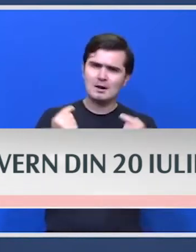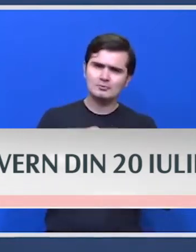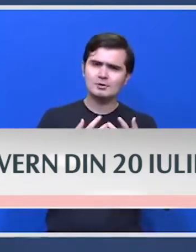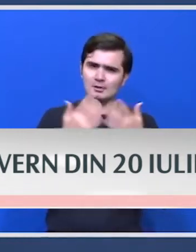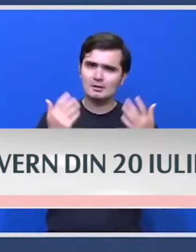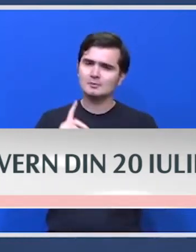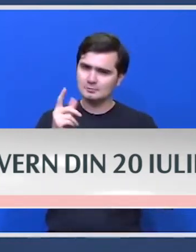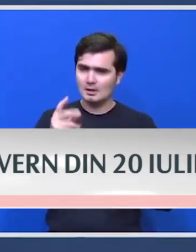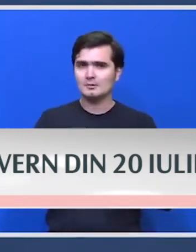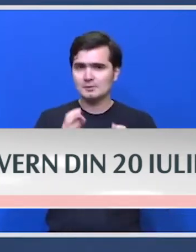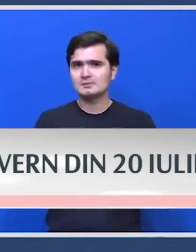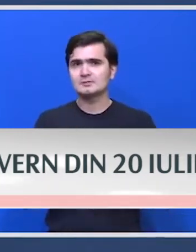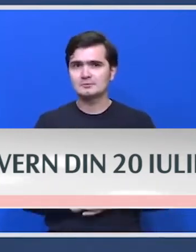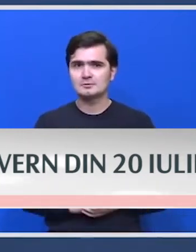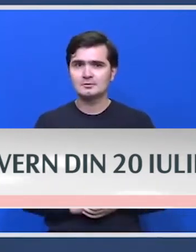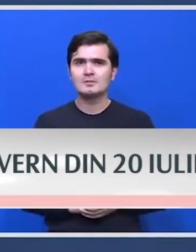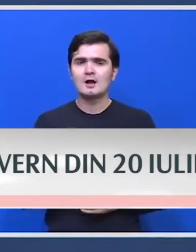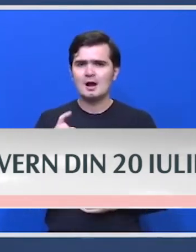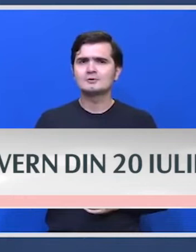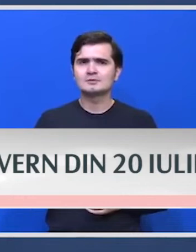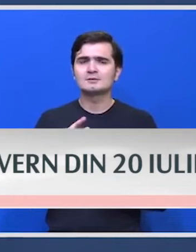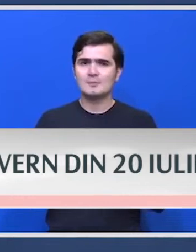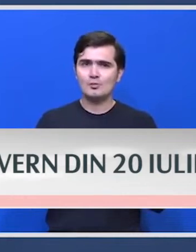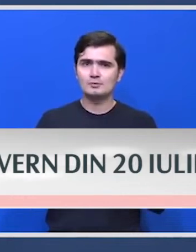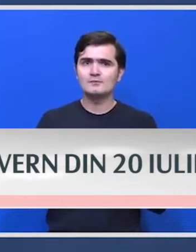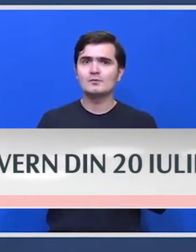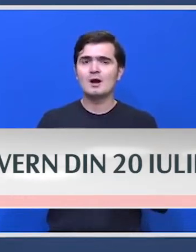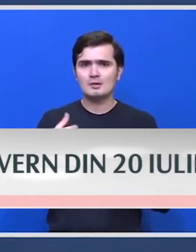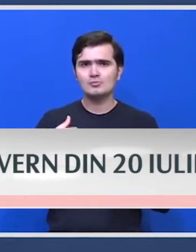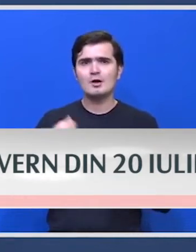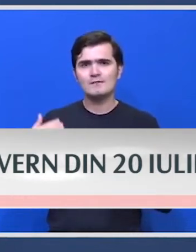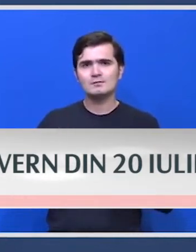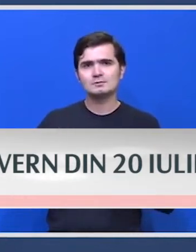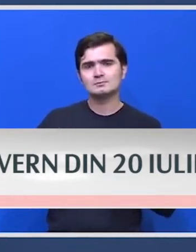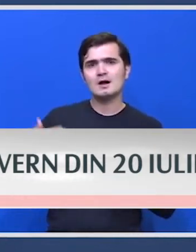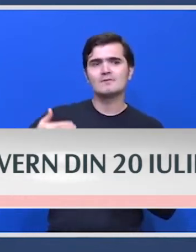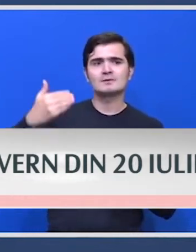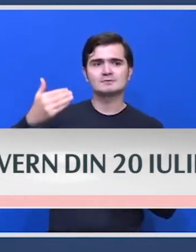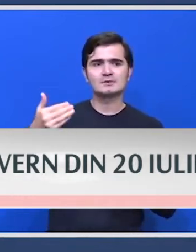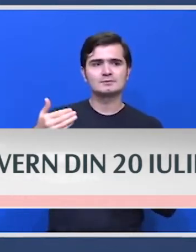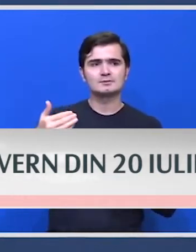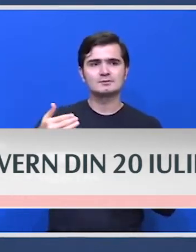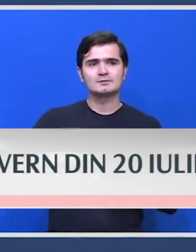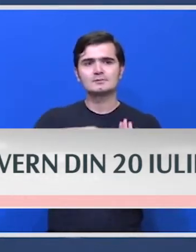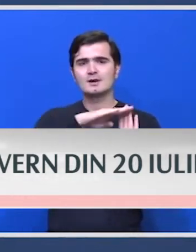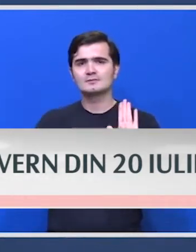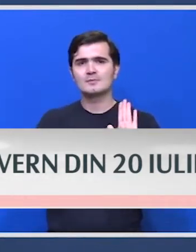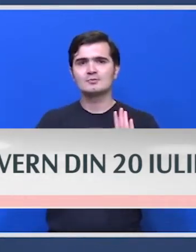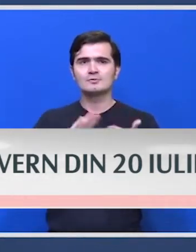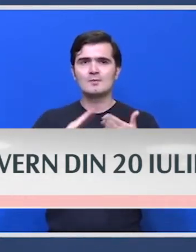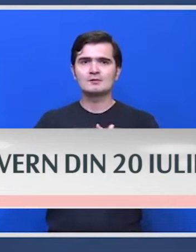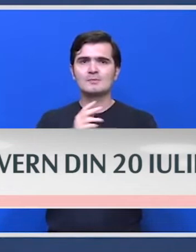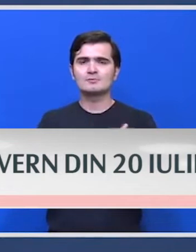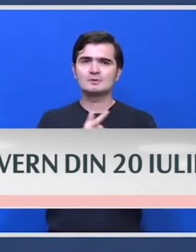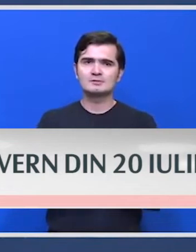da. Absolut că da. Acesta e motivul pentru care am fost și avansați în clasamentul Departamentului de Stat, pentru că este primul an